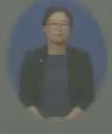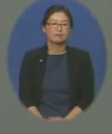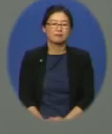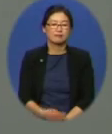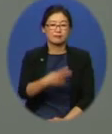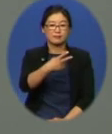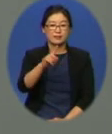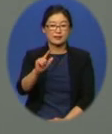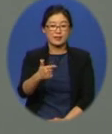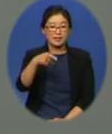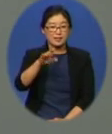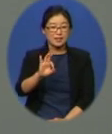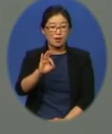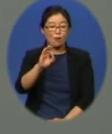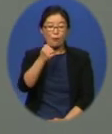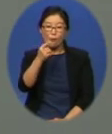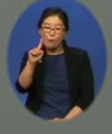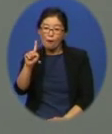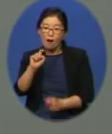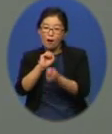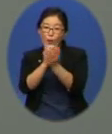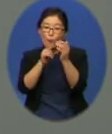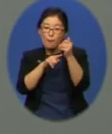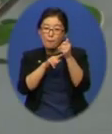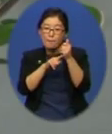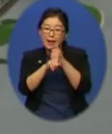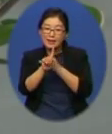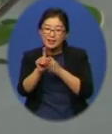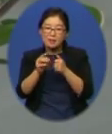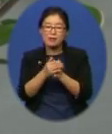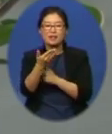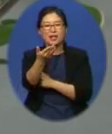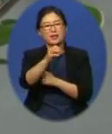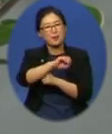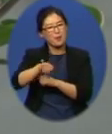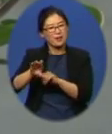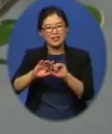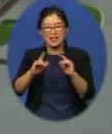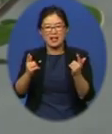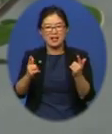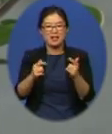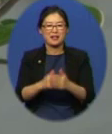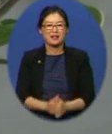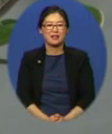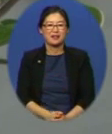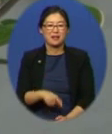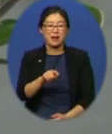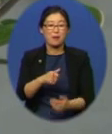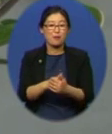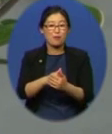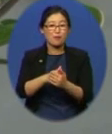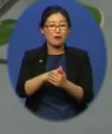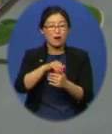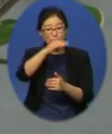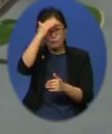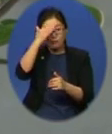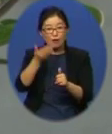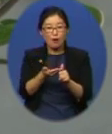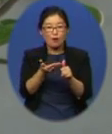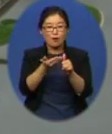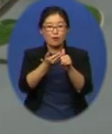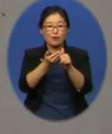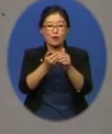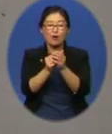단정화의 꽃말은 당신을 버리지 않음이라고 되어 있으며 관상용과 울타리용으로 많이